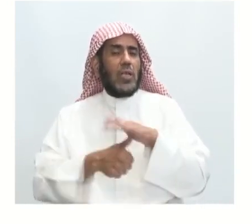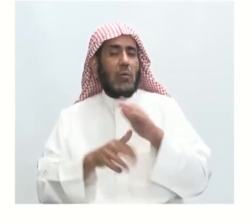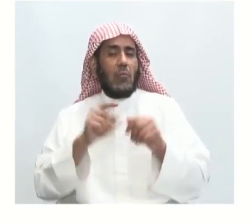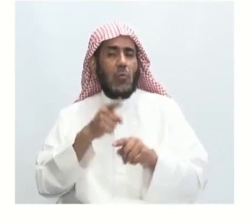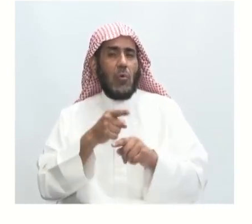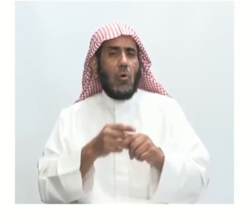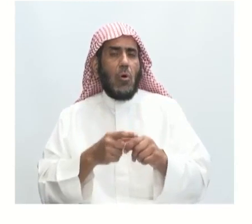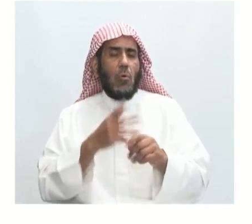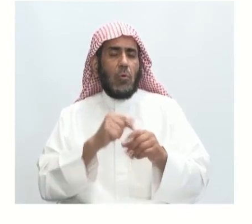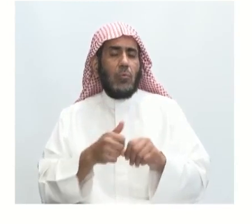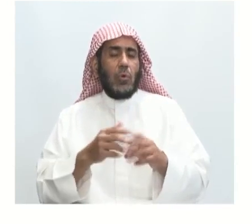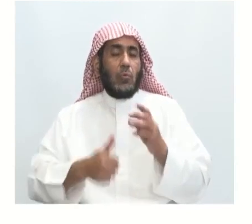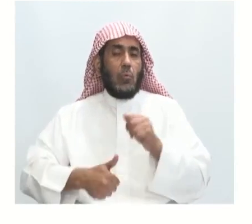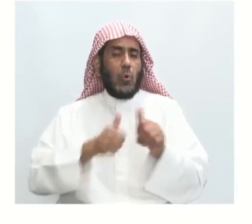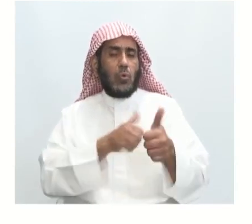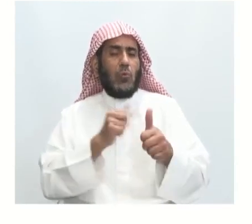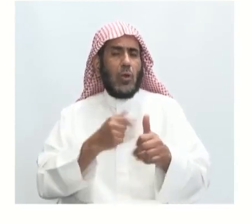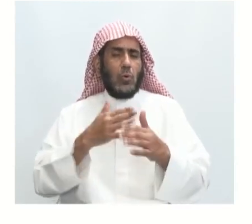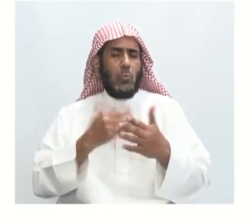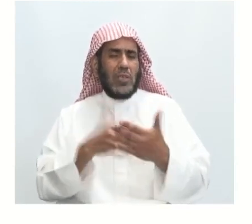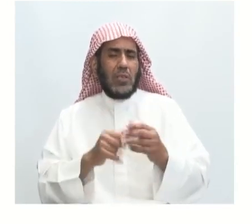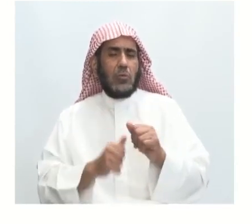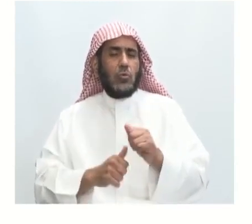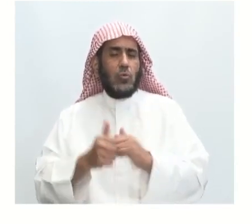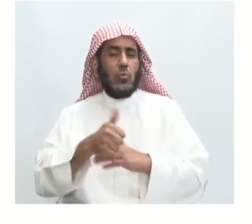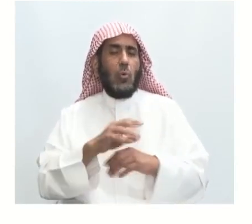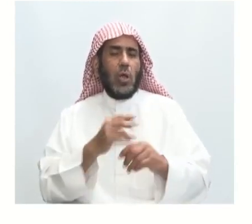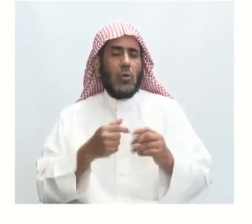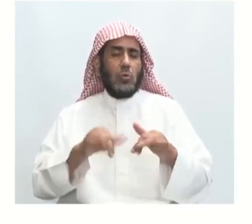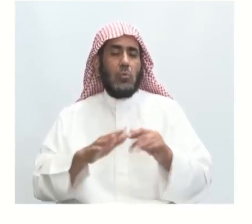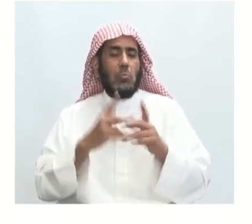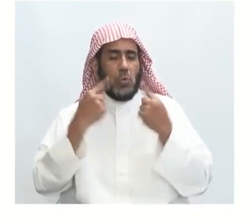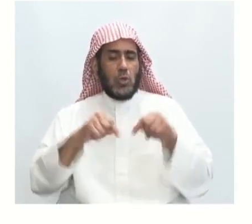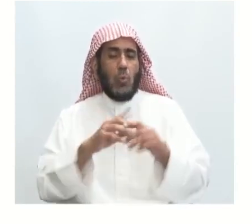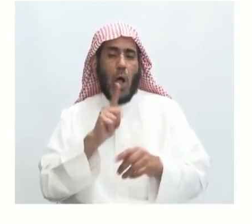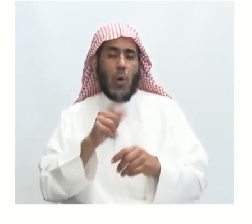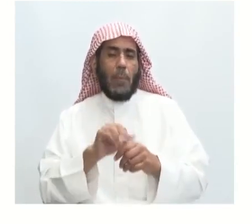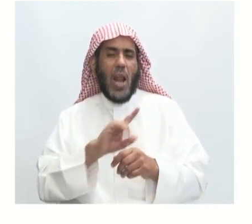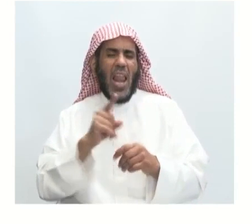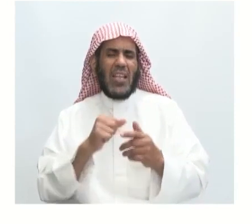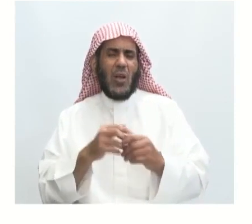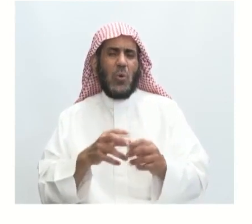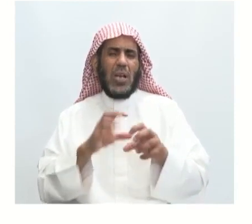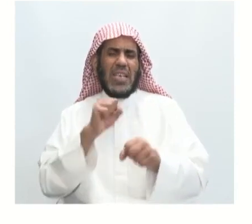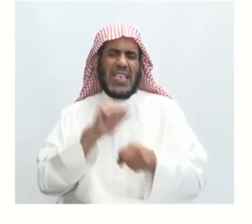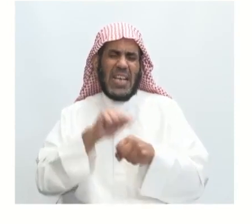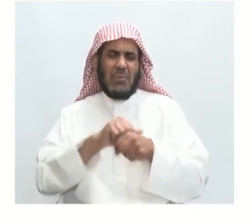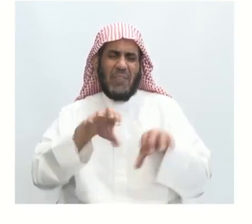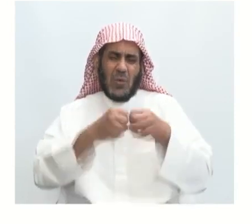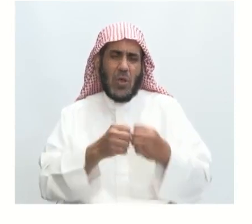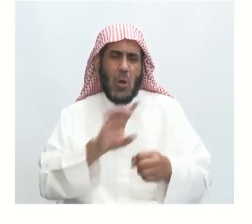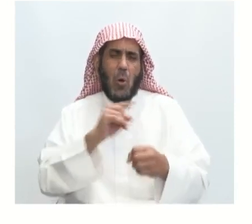فقتم وان كنتم وسطا سبتم وان كنتم سوقه عشتم وقولهم لا تكن يابسا فتكسر